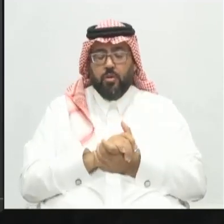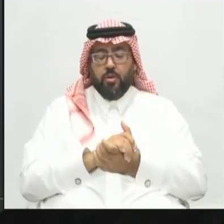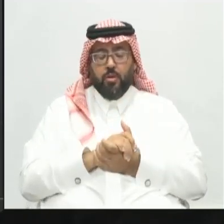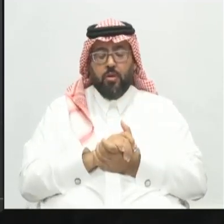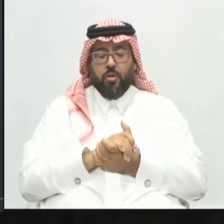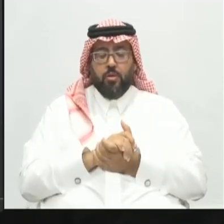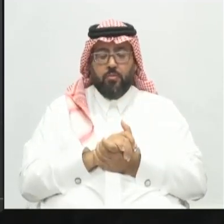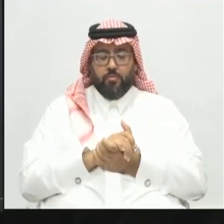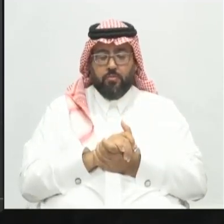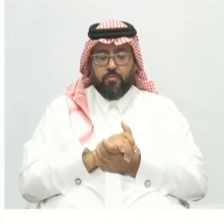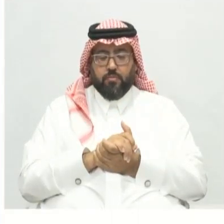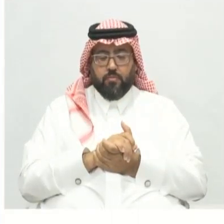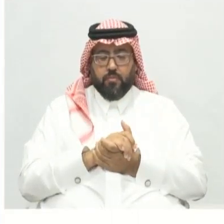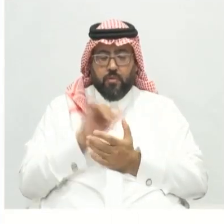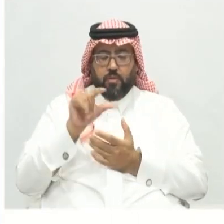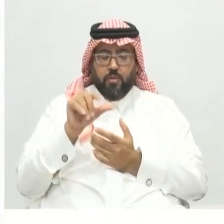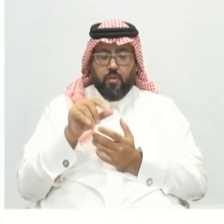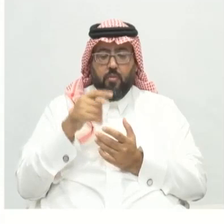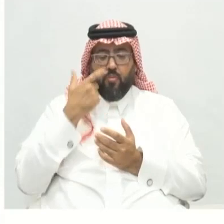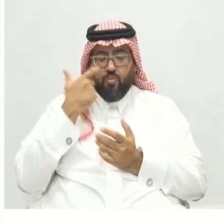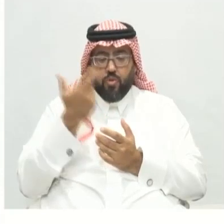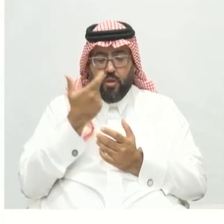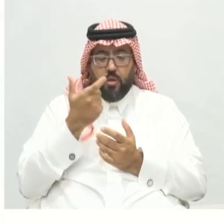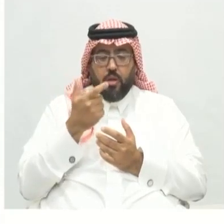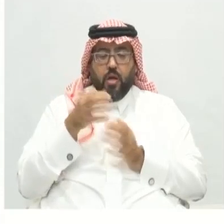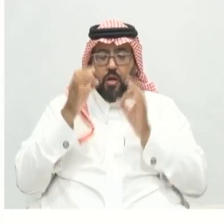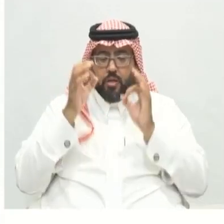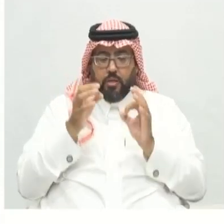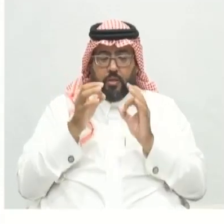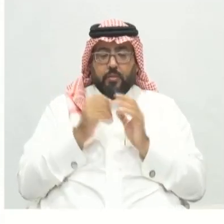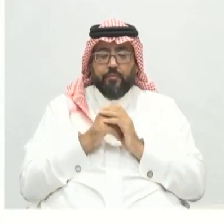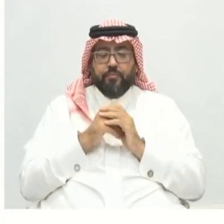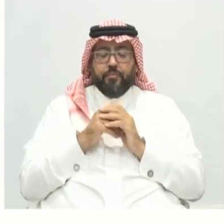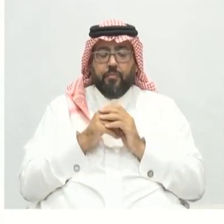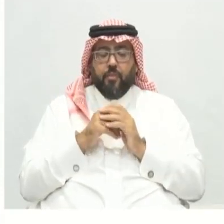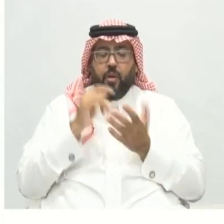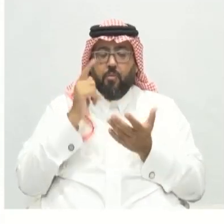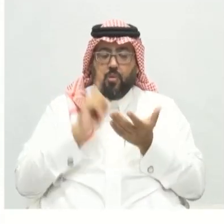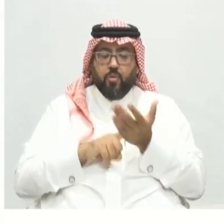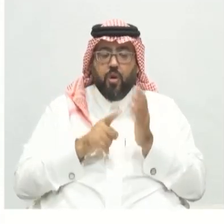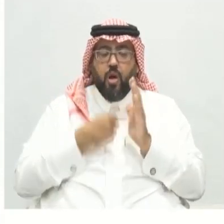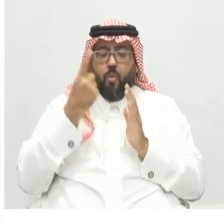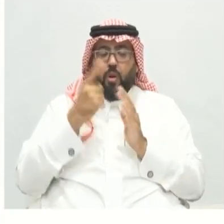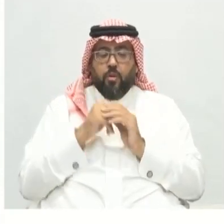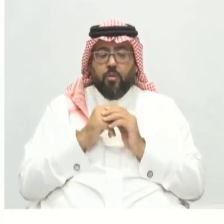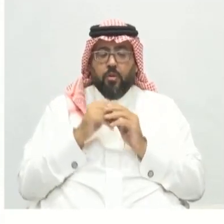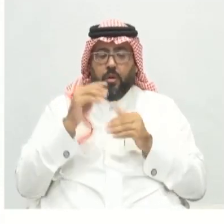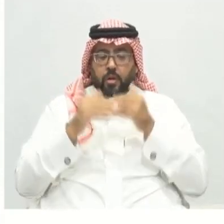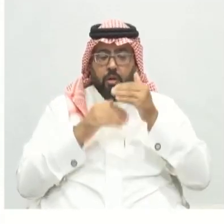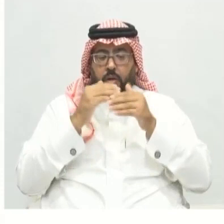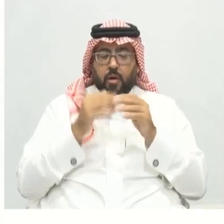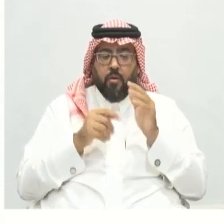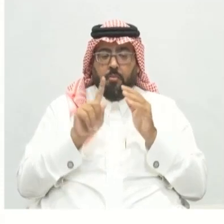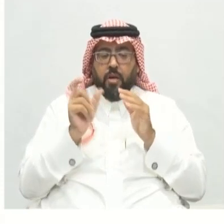اذا يؤدي مدير المشروع دورا رئيسا في المشروع حيث يعد المسؤول الاول عن اكماله